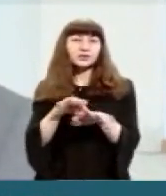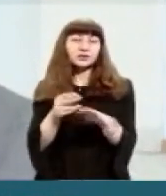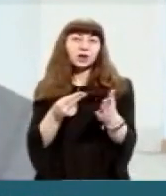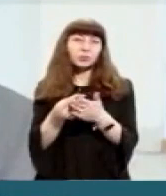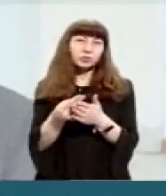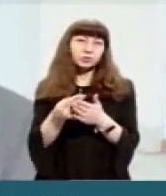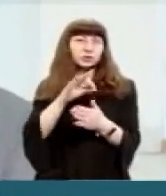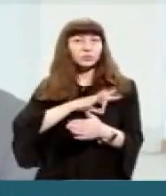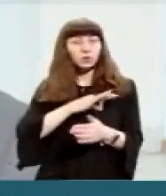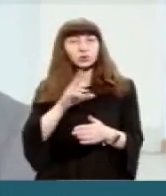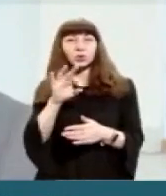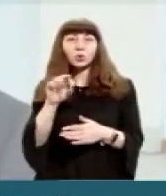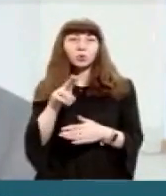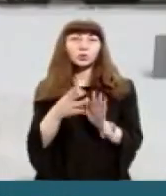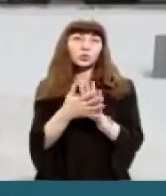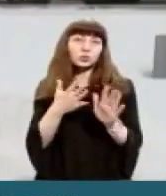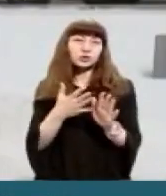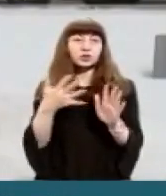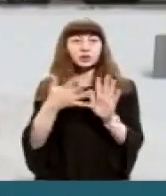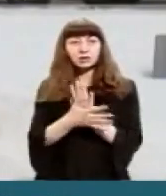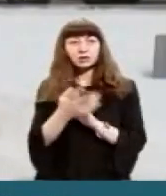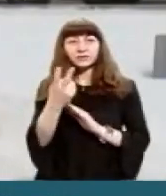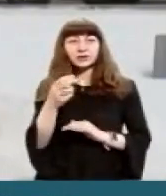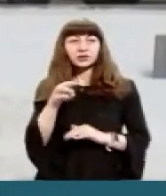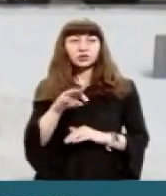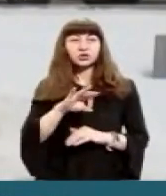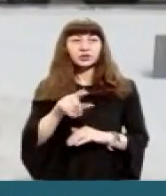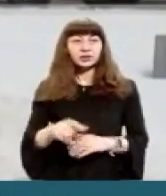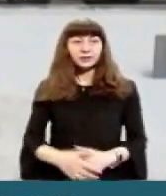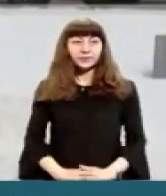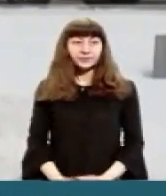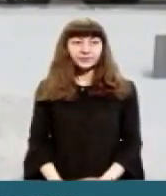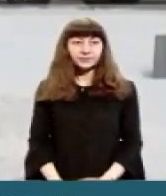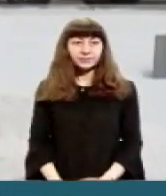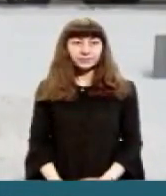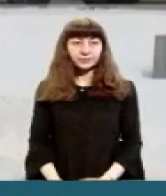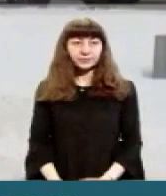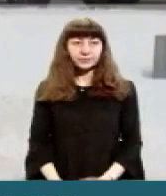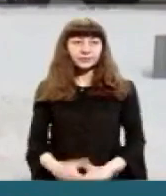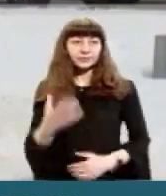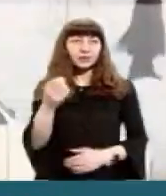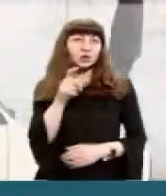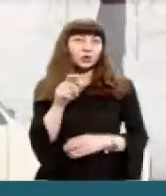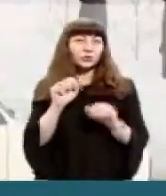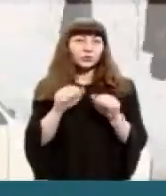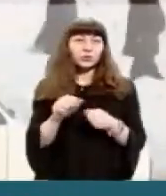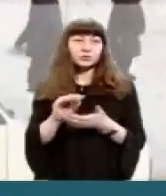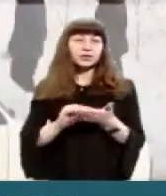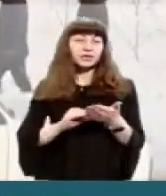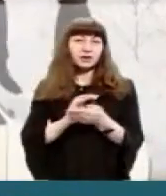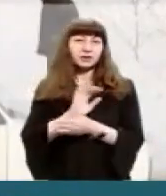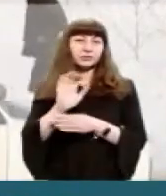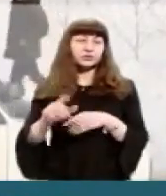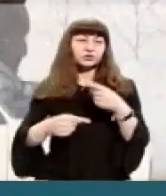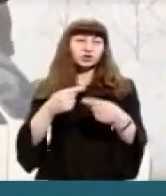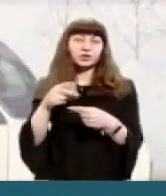ішінде толығымен заңдастырылады. Сонымен қатар, азаматтар өтінімді үйден шықпай-ақ электрондық үкімет порталы арқылы бере алады.